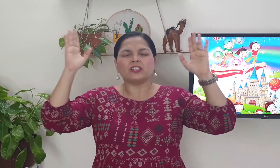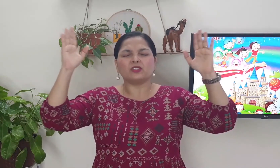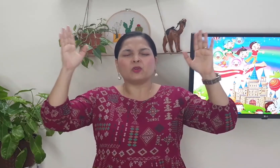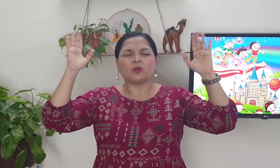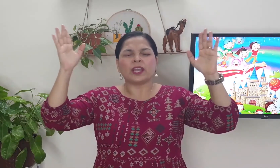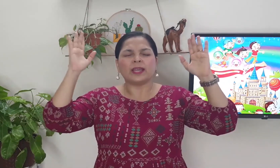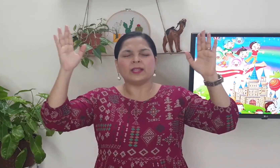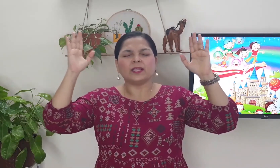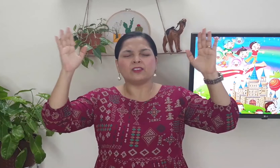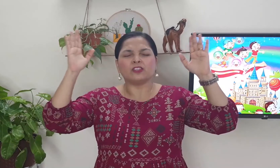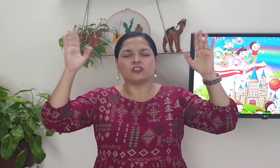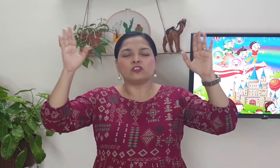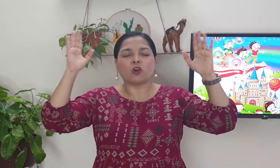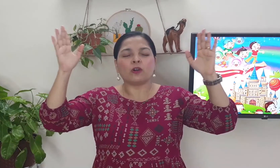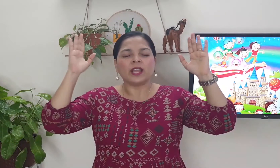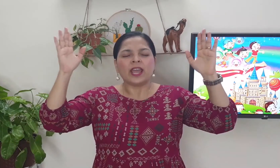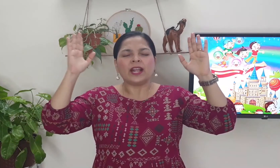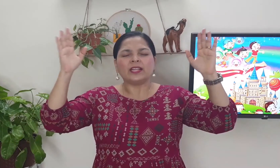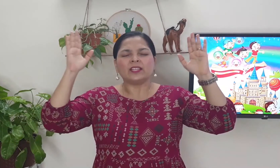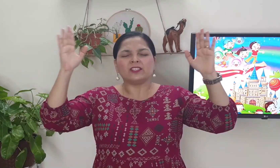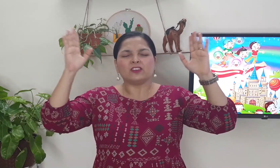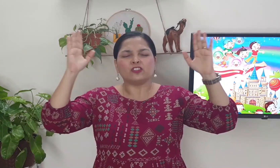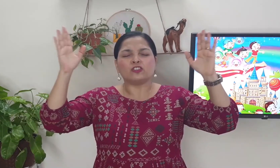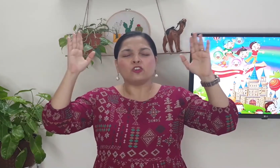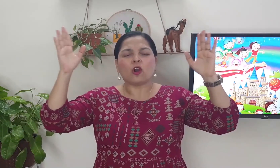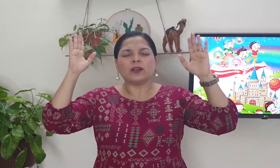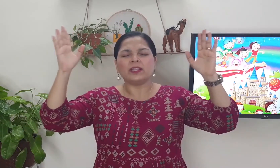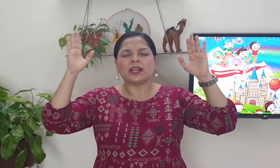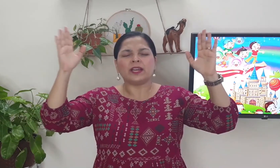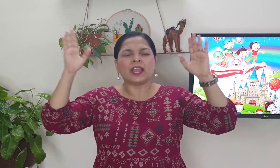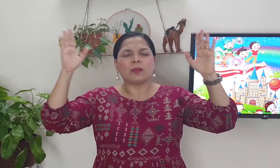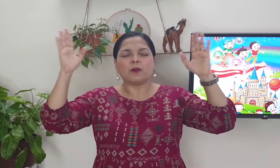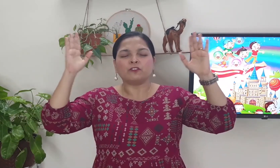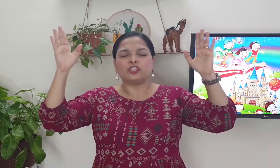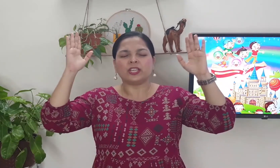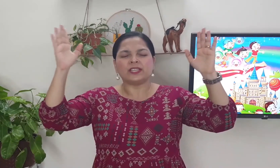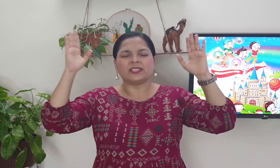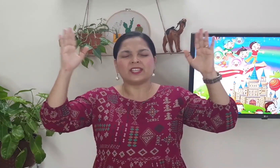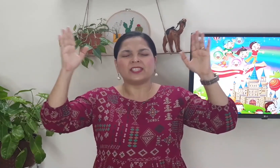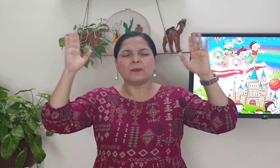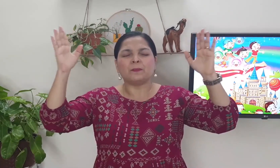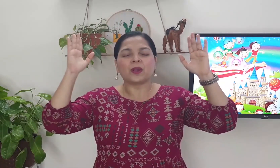तर पायाच्या प्रत्येक दुखणं निघून जाते यीशु चन नावे.